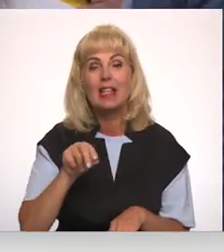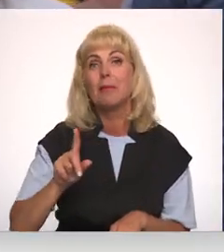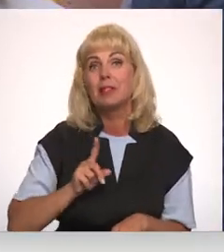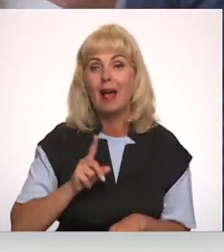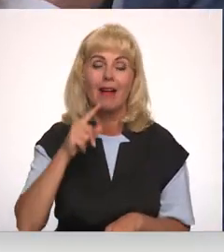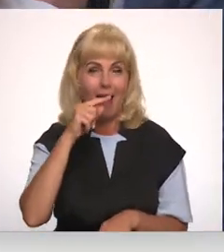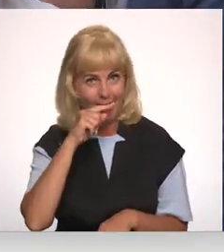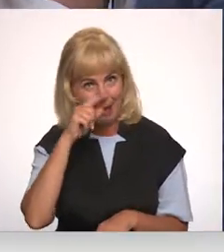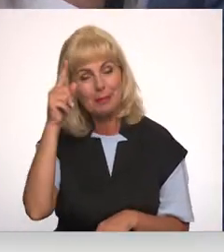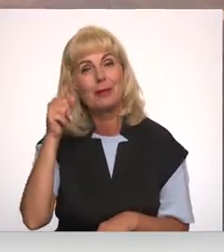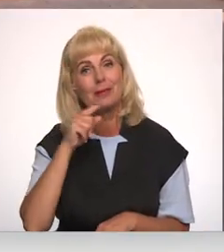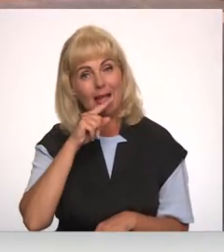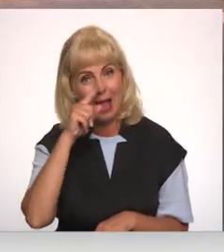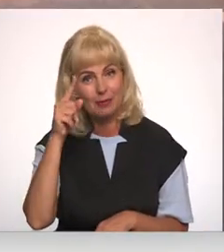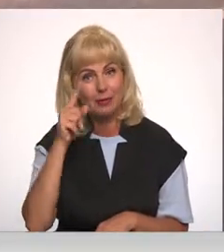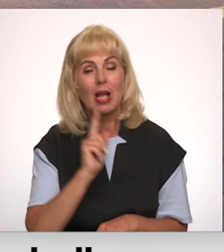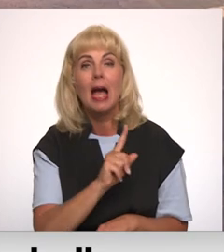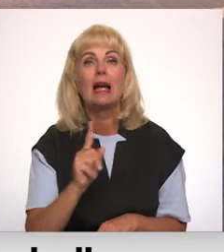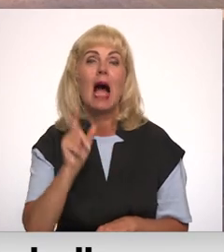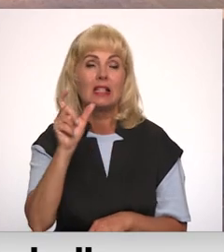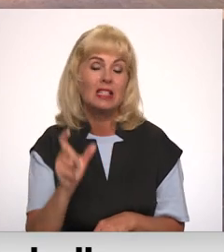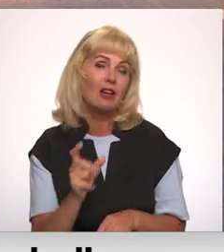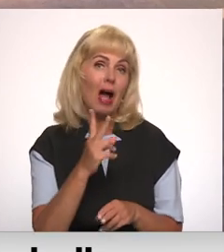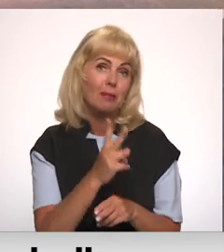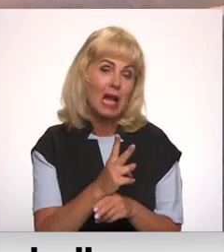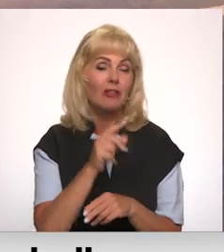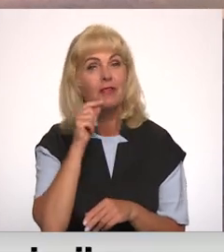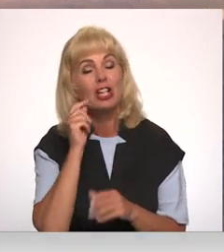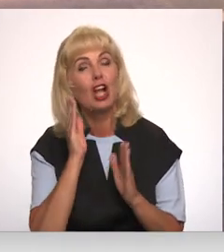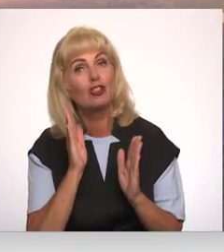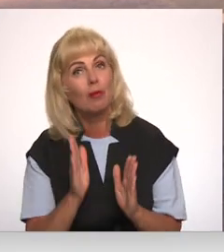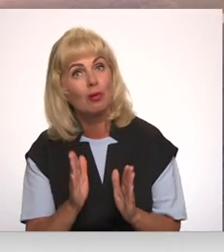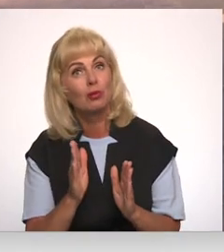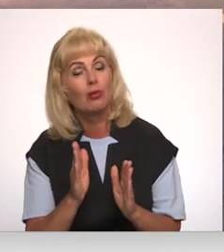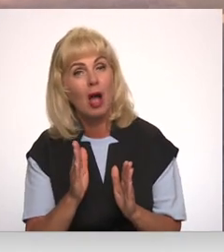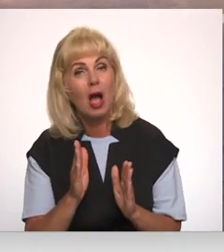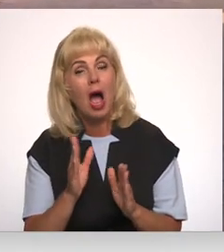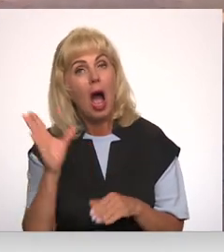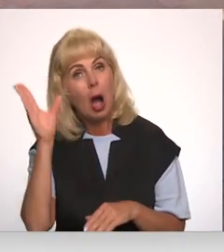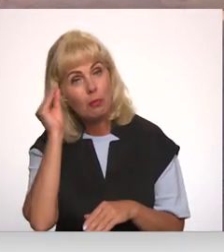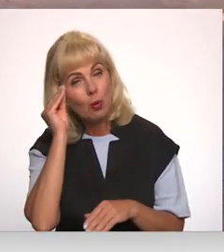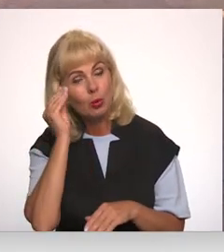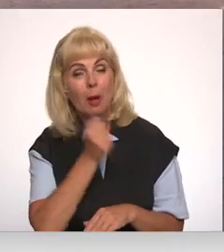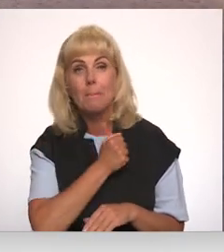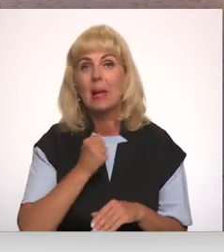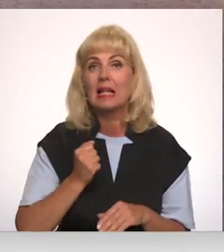Lepnums. Jā. Katra cilvēka pienākums vīriešu būtu apgūt militāro